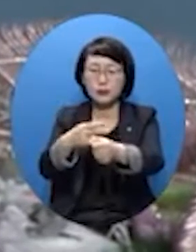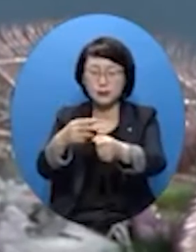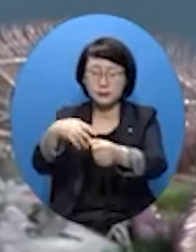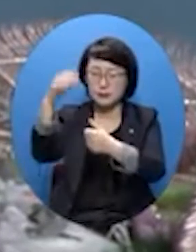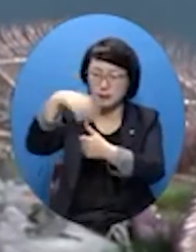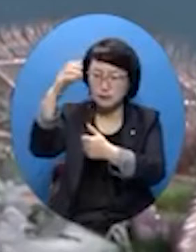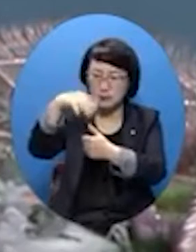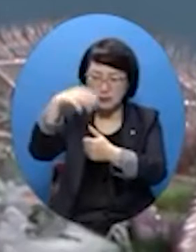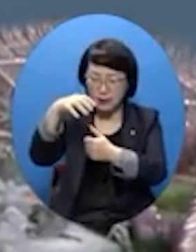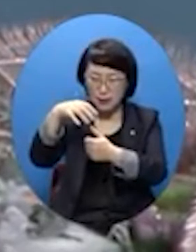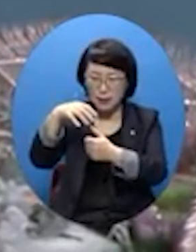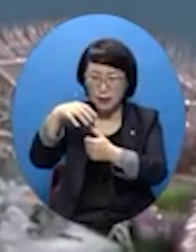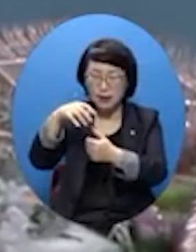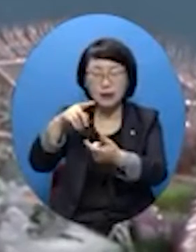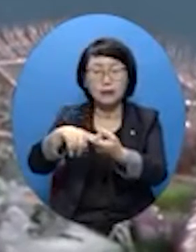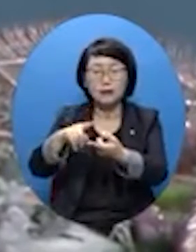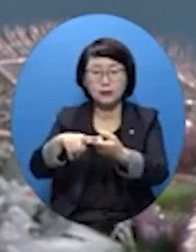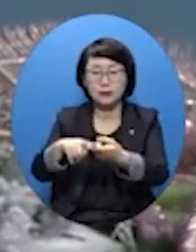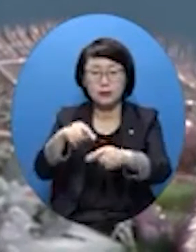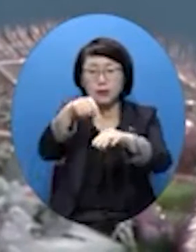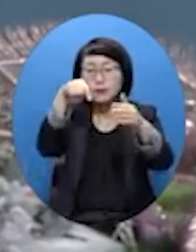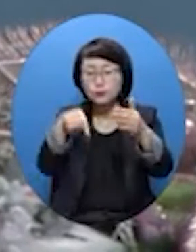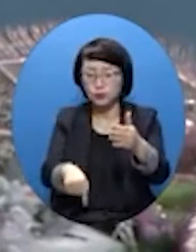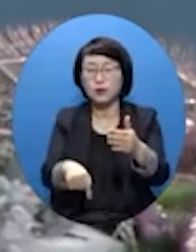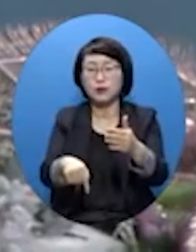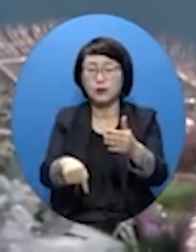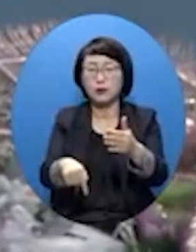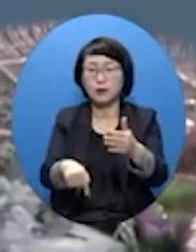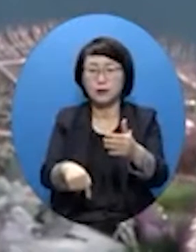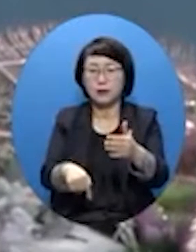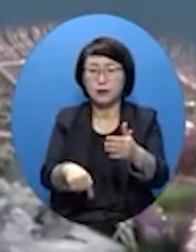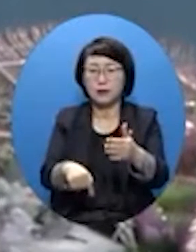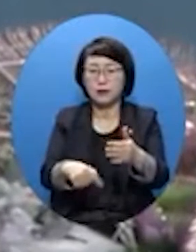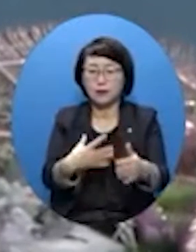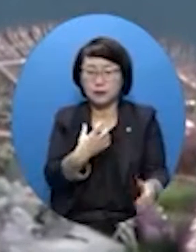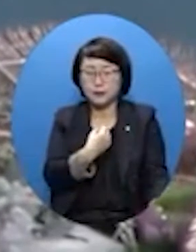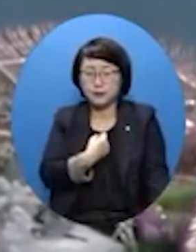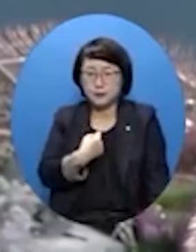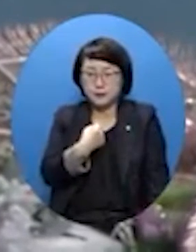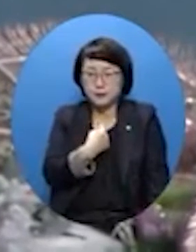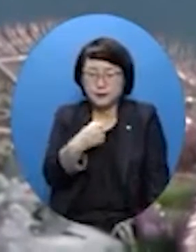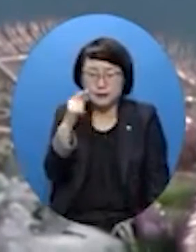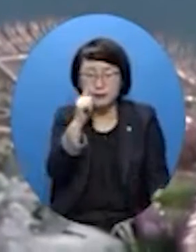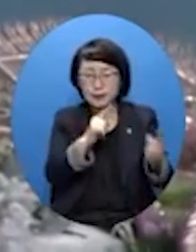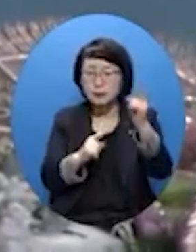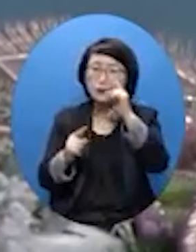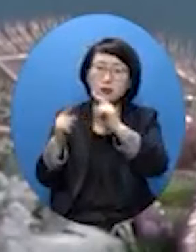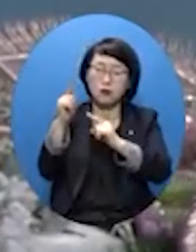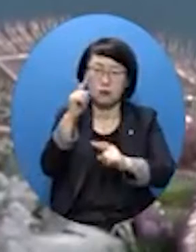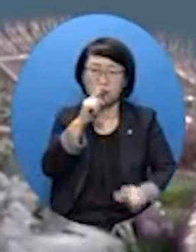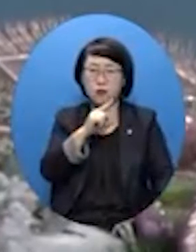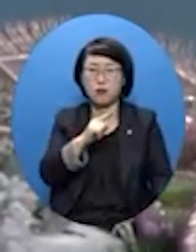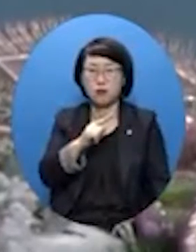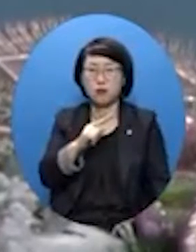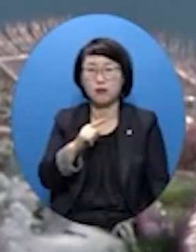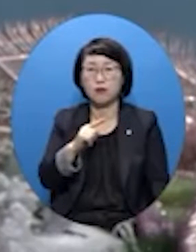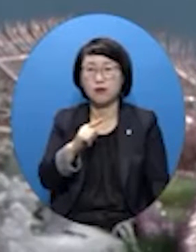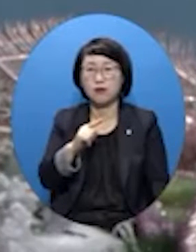꾸중 들었던 것이 마음속에 지울 수 없는 상처로 그